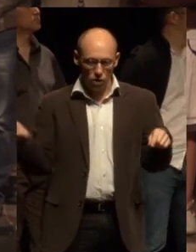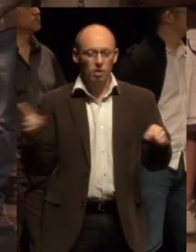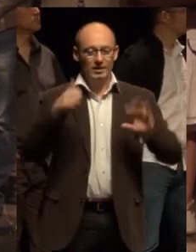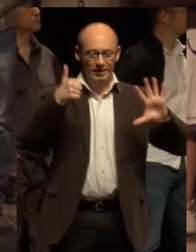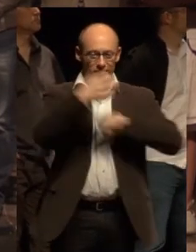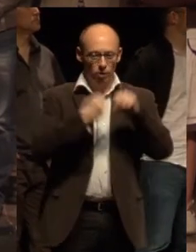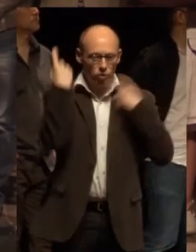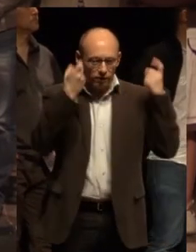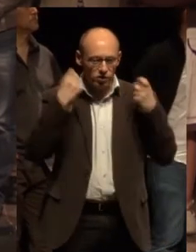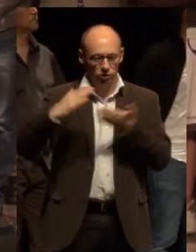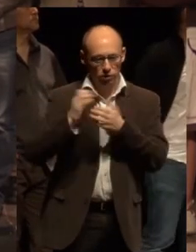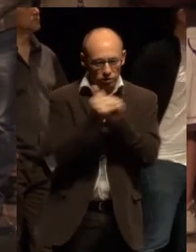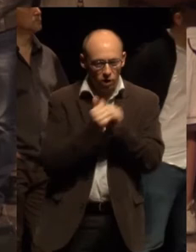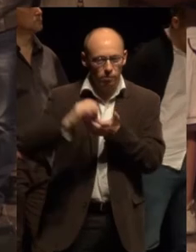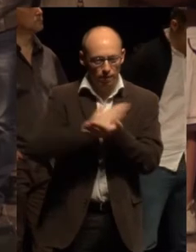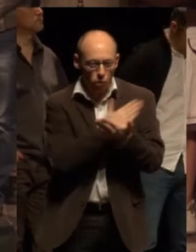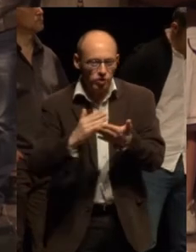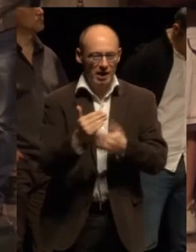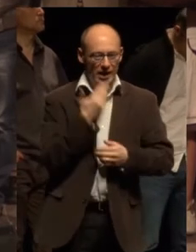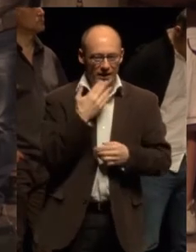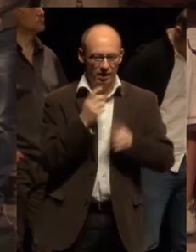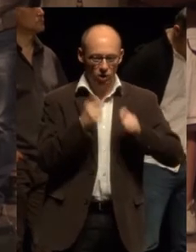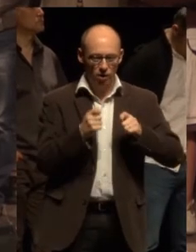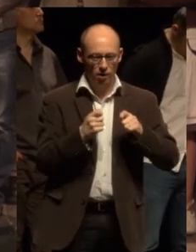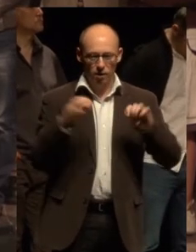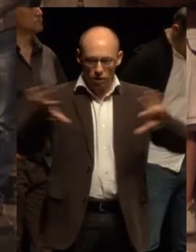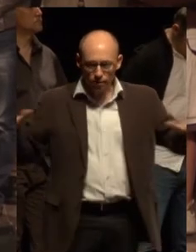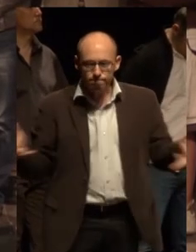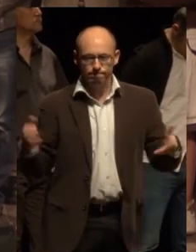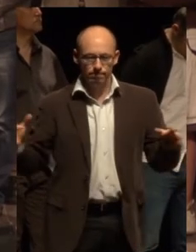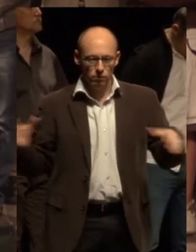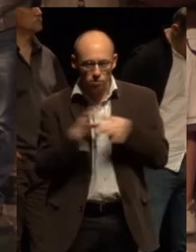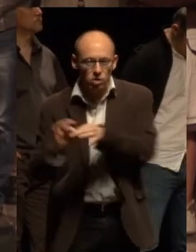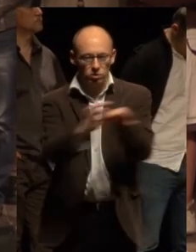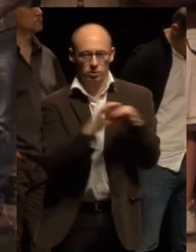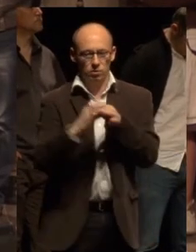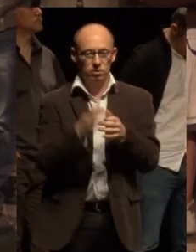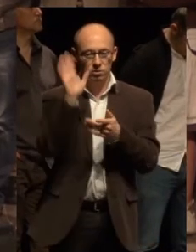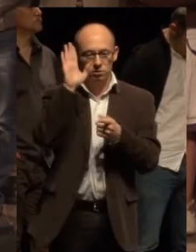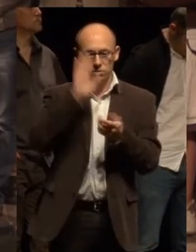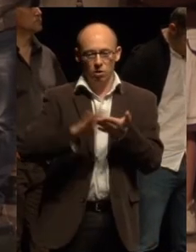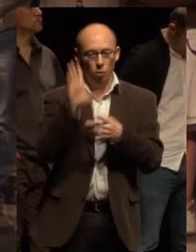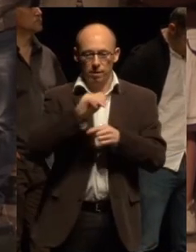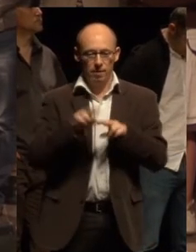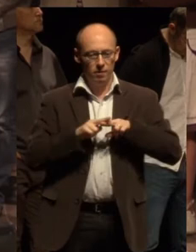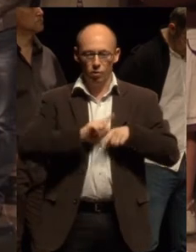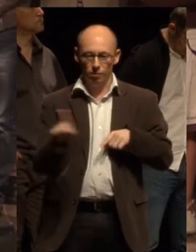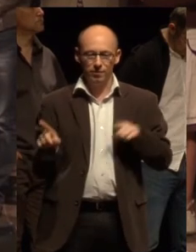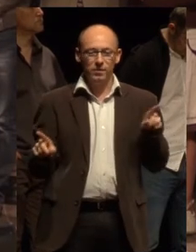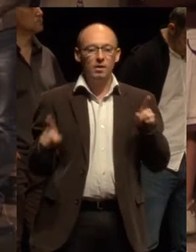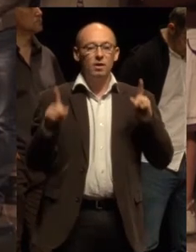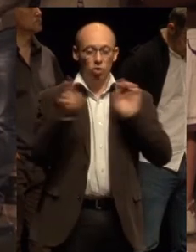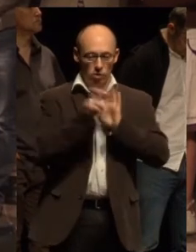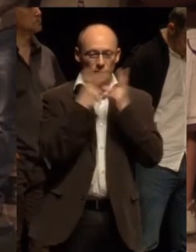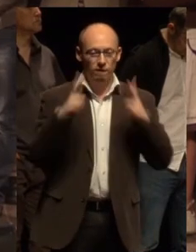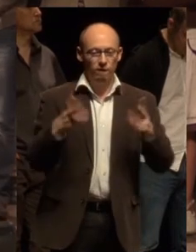solutions, les projets qui feront que notre ville se tournera vers l'avenir. Je veux qu'à Grenoble, les services